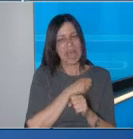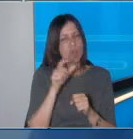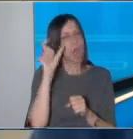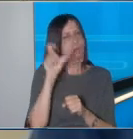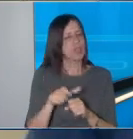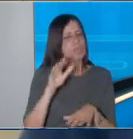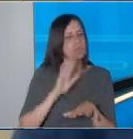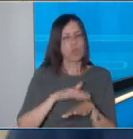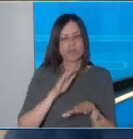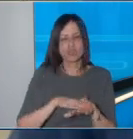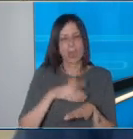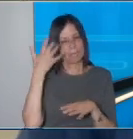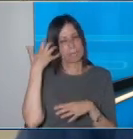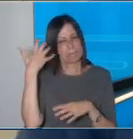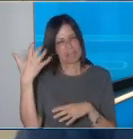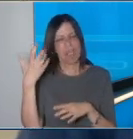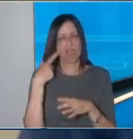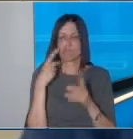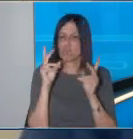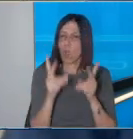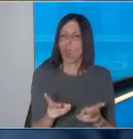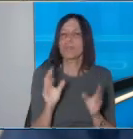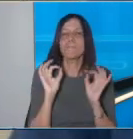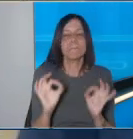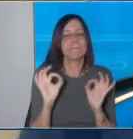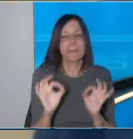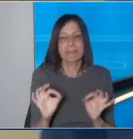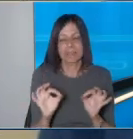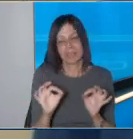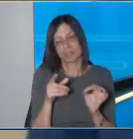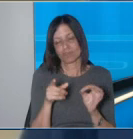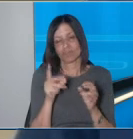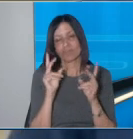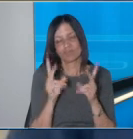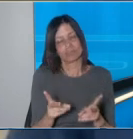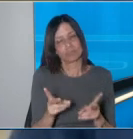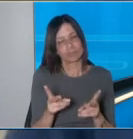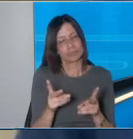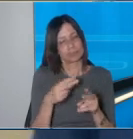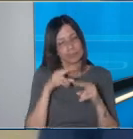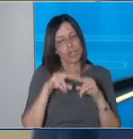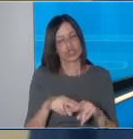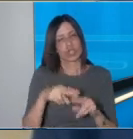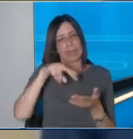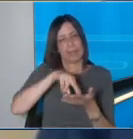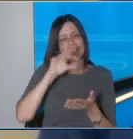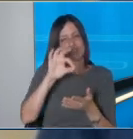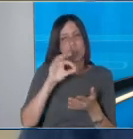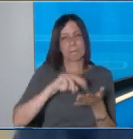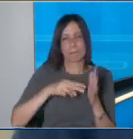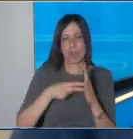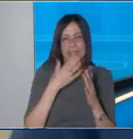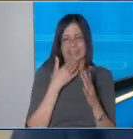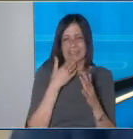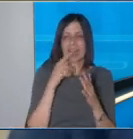מאוד מוכשר, מאוד מאוד פיקח, עם יכולות, באמת שיכולות היו לקבע את מעמדו, בפוליטיקה הישראלית